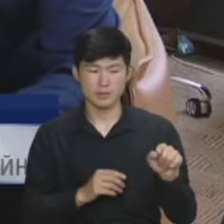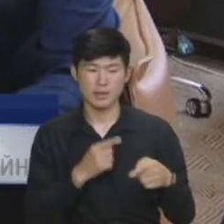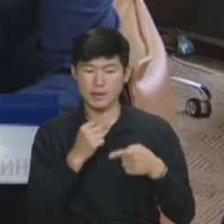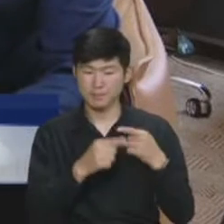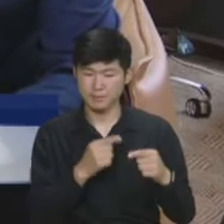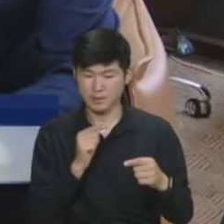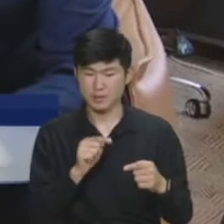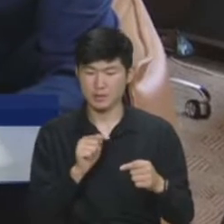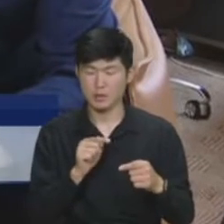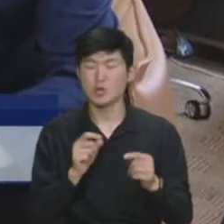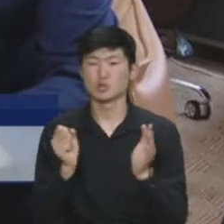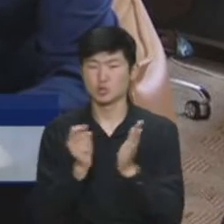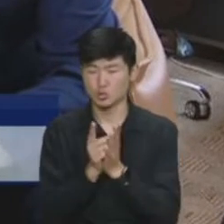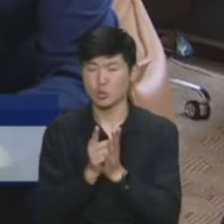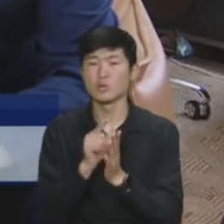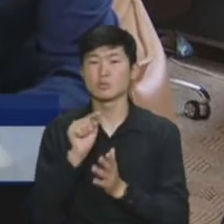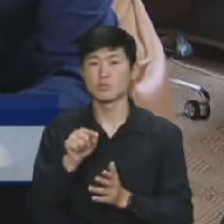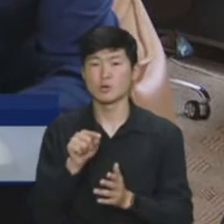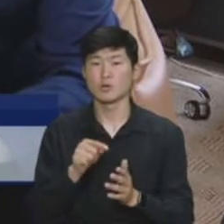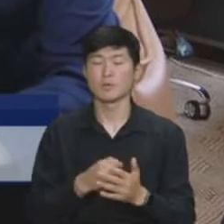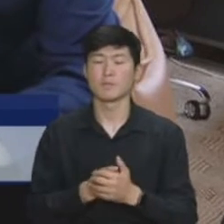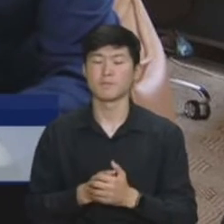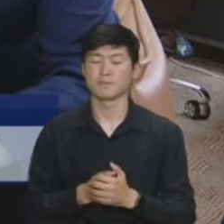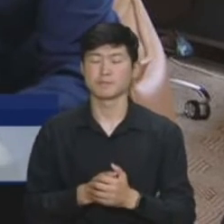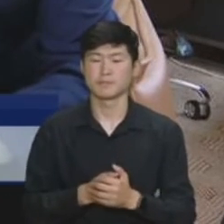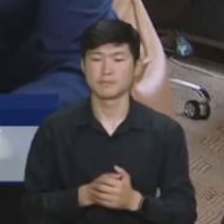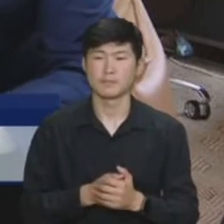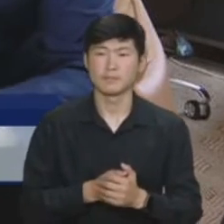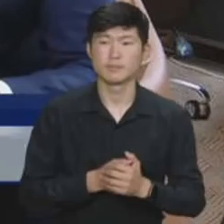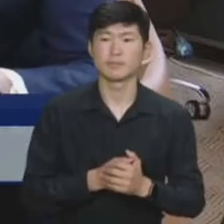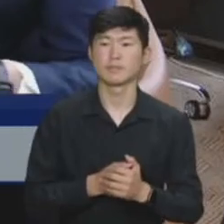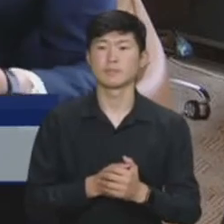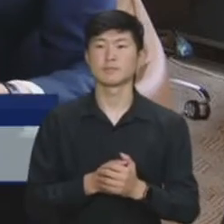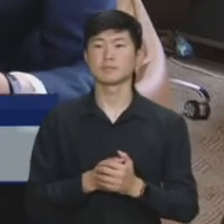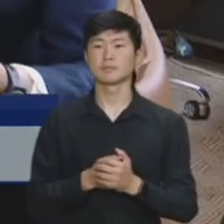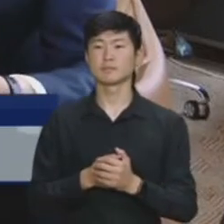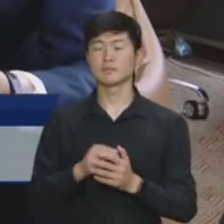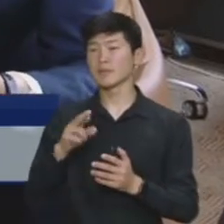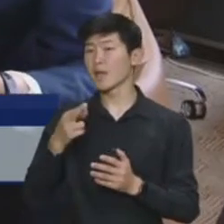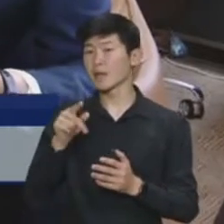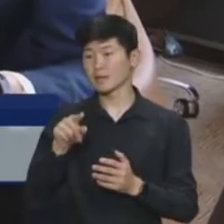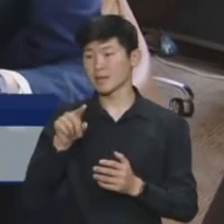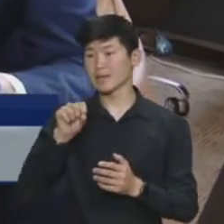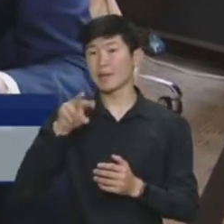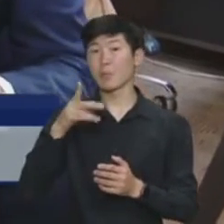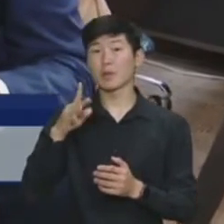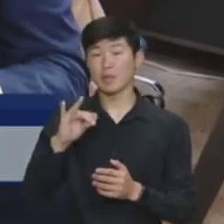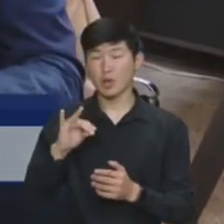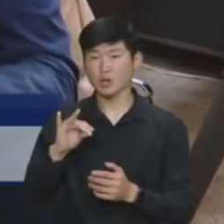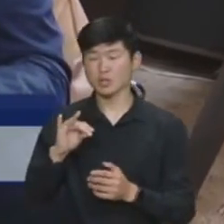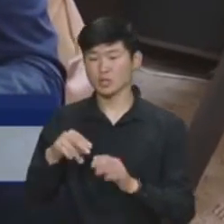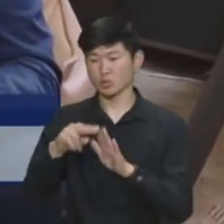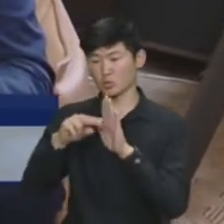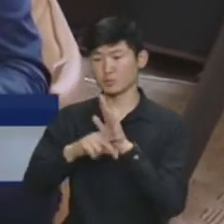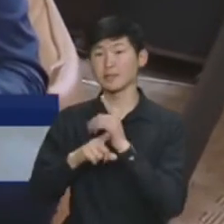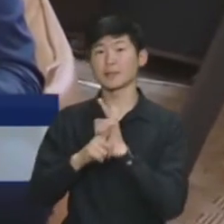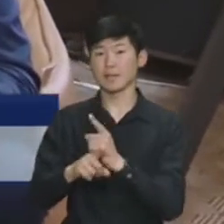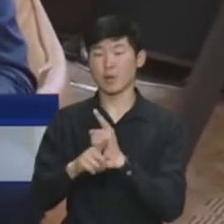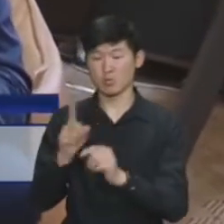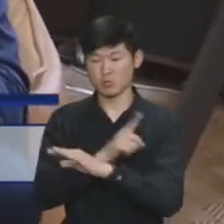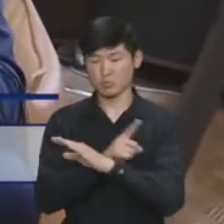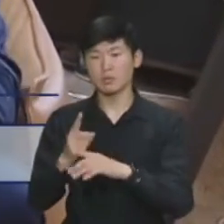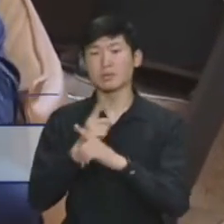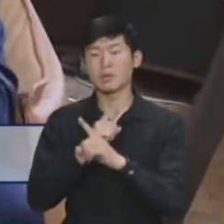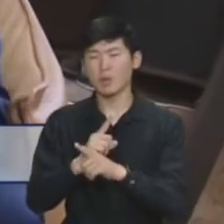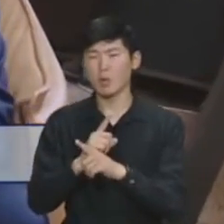одоо чухал асуудал. Яагаад гэвэл энэ лабораторийн шинжилгээний дагуу үр дүнгээ